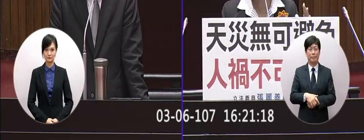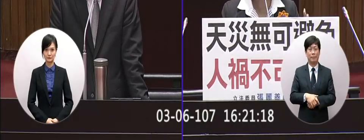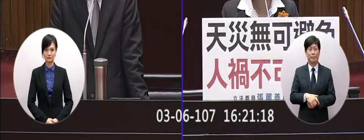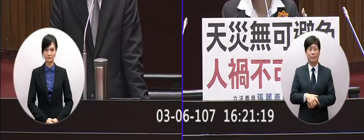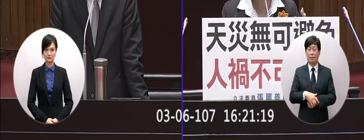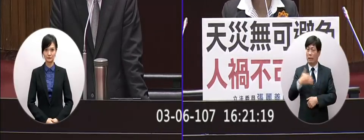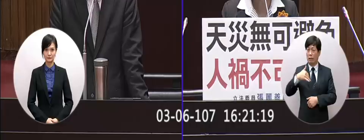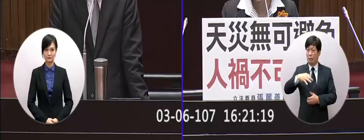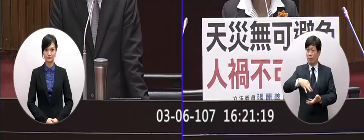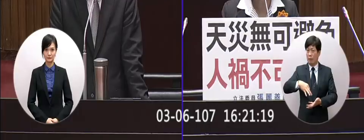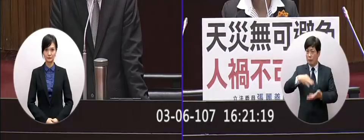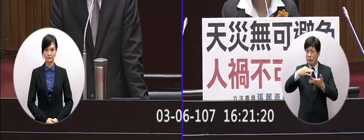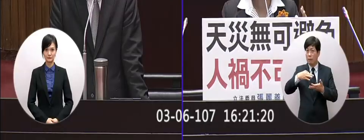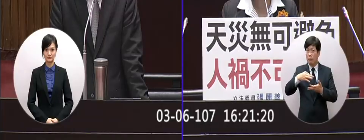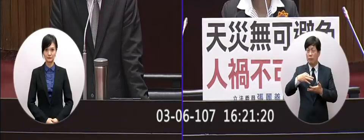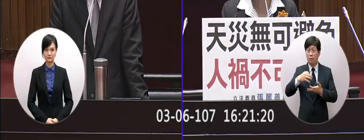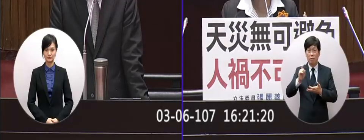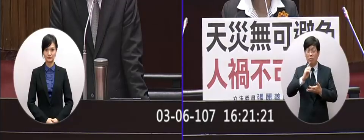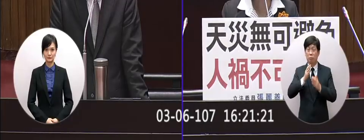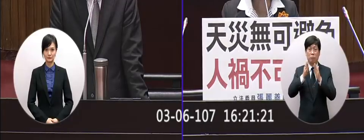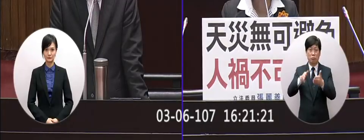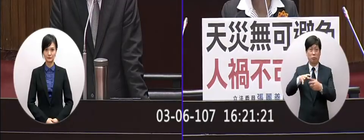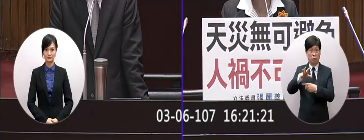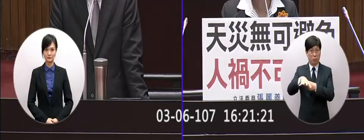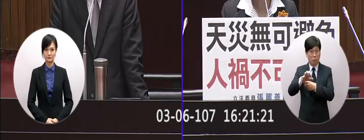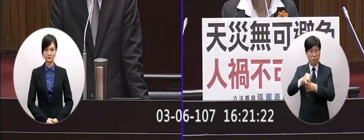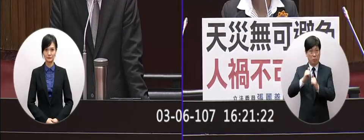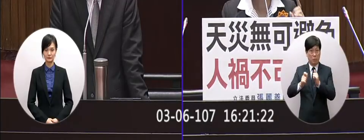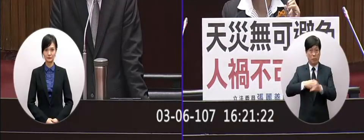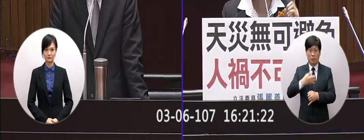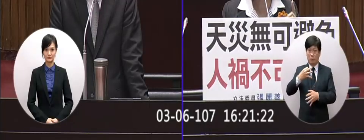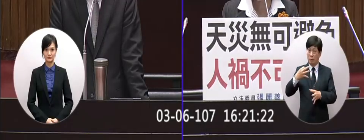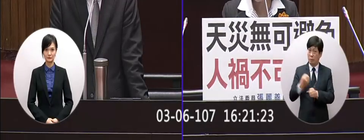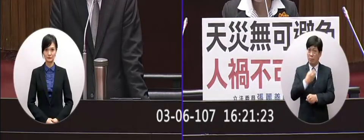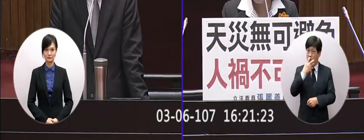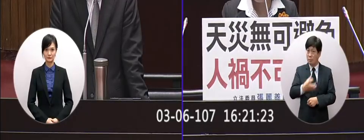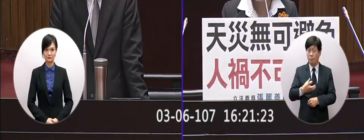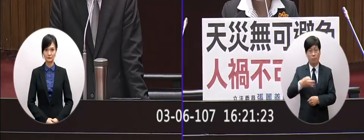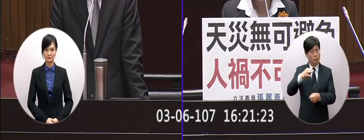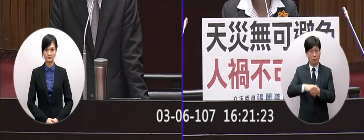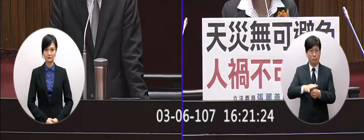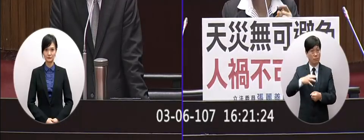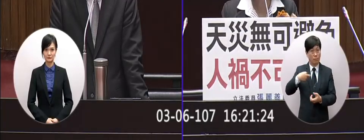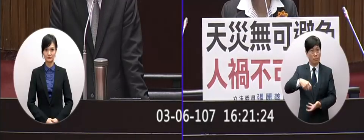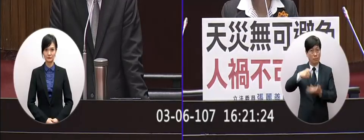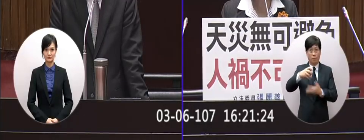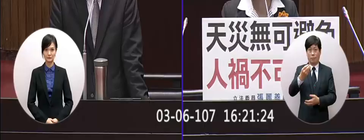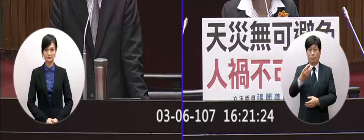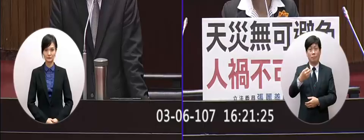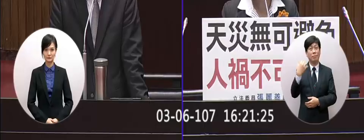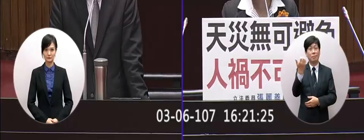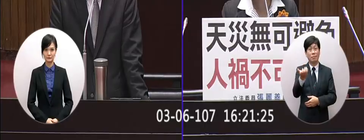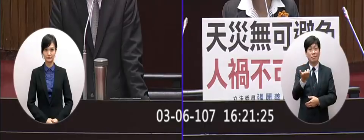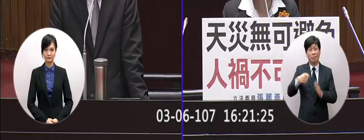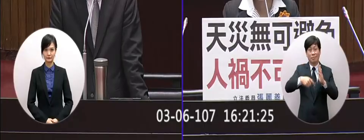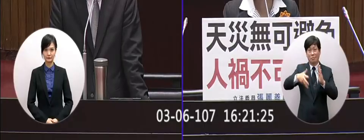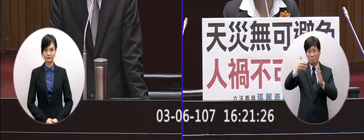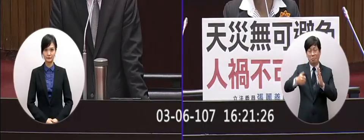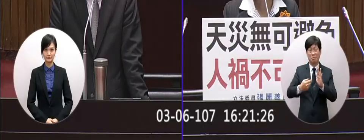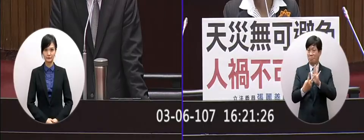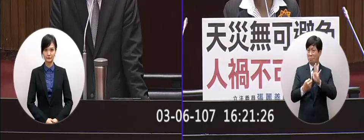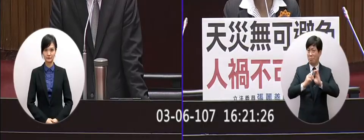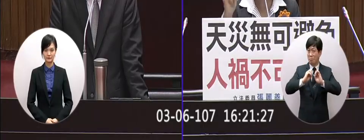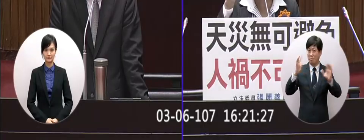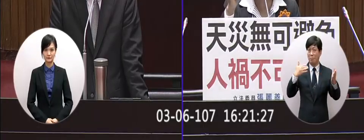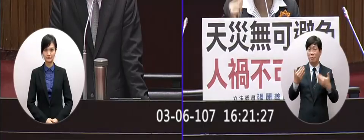无提出任何对农民的损失。要安那做一个弥补，所以拄只院长呢，你讲啊足清